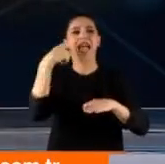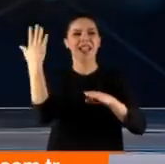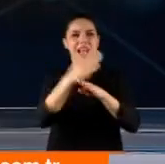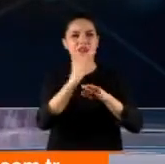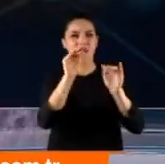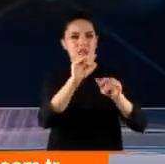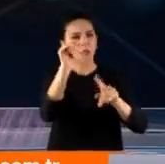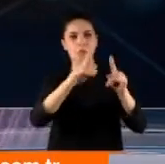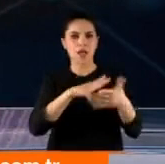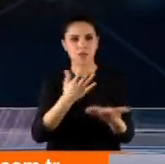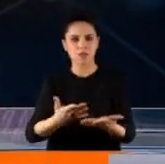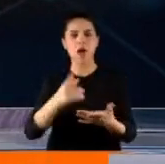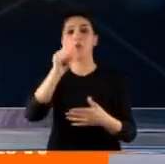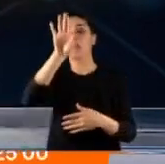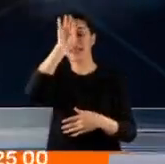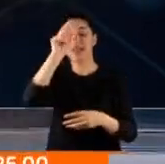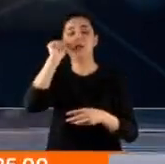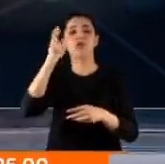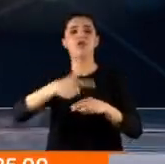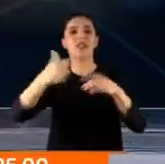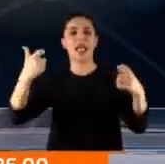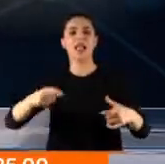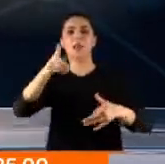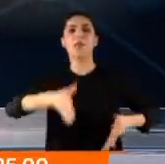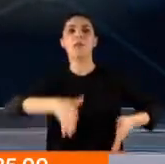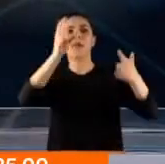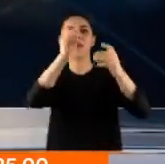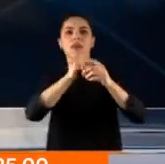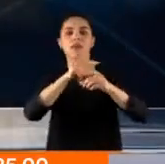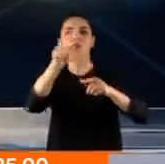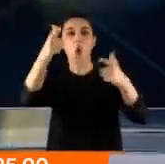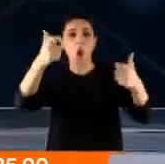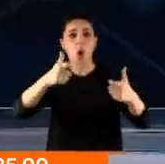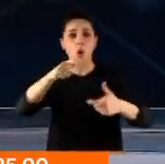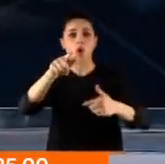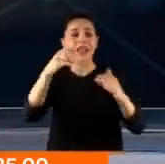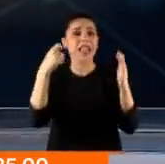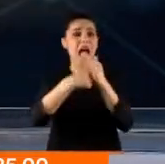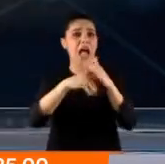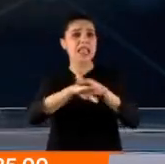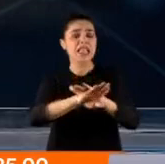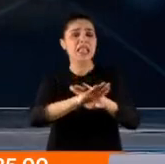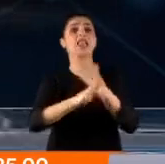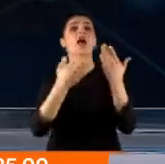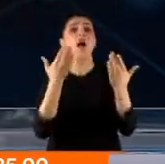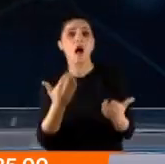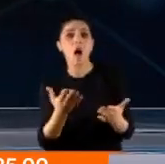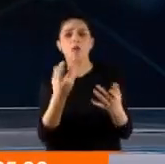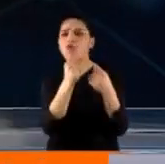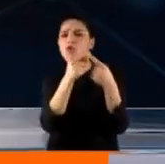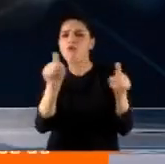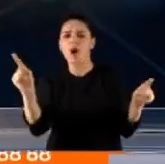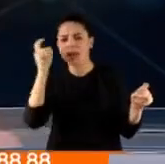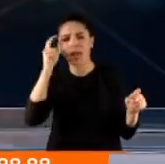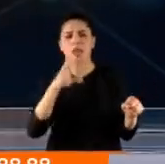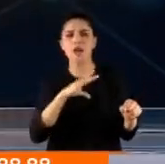olarak kullananlar var ama Esenyurt'taki bu sitede o alanın sadece adı sığınak. Çünkü çok çarpıcı